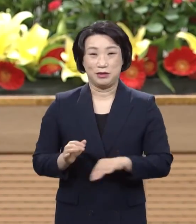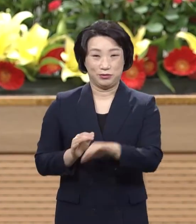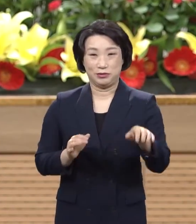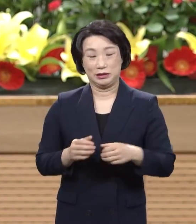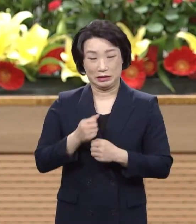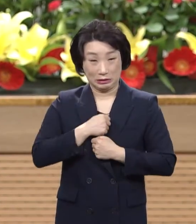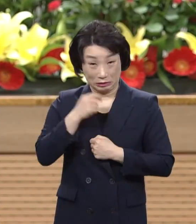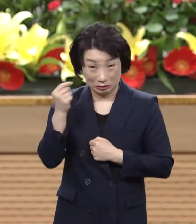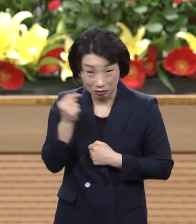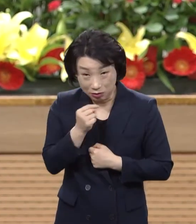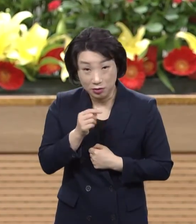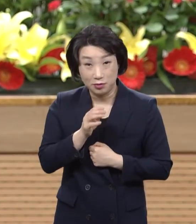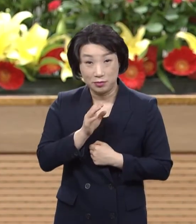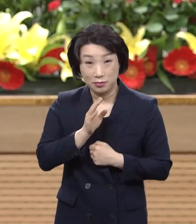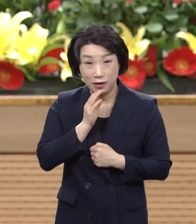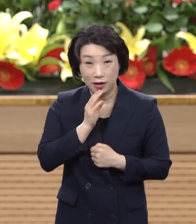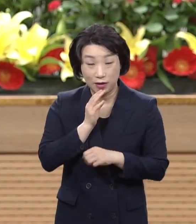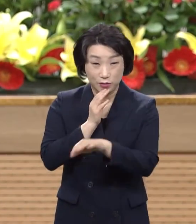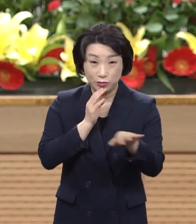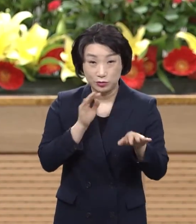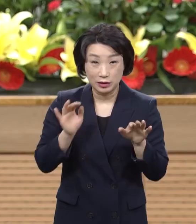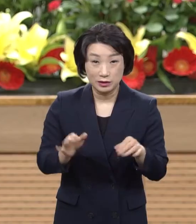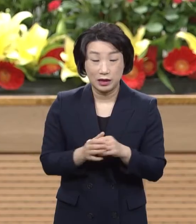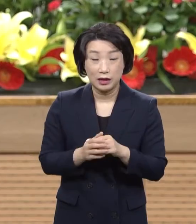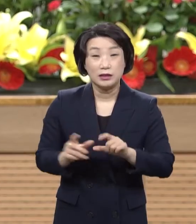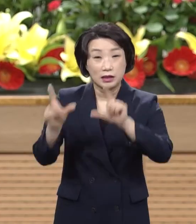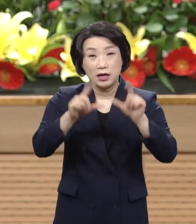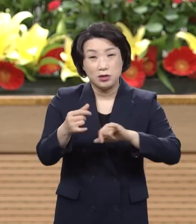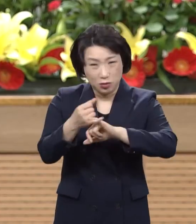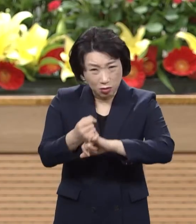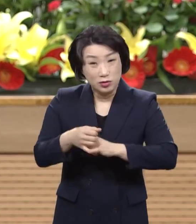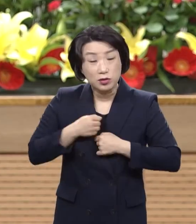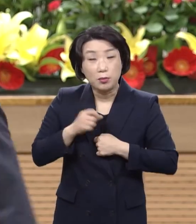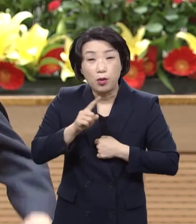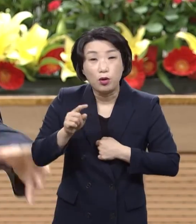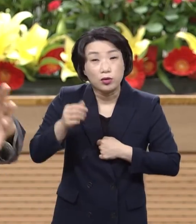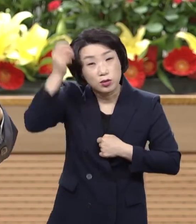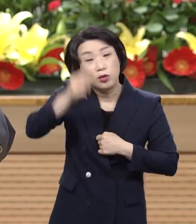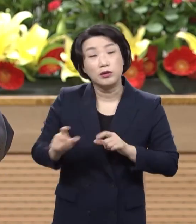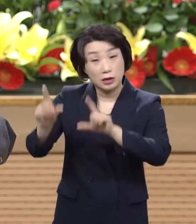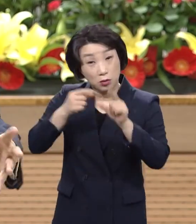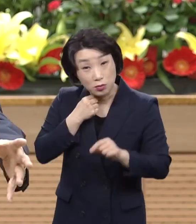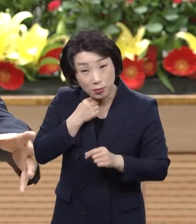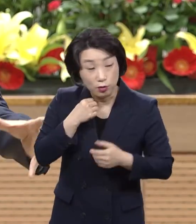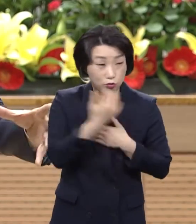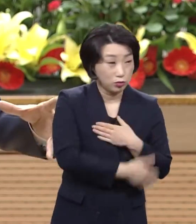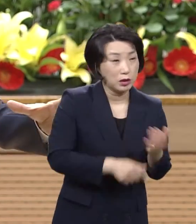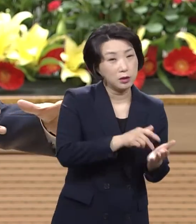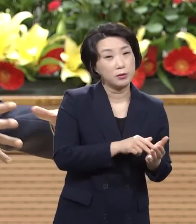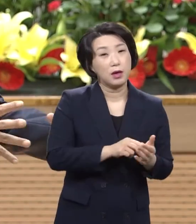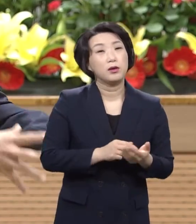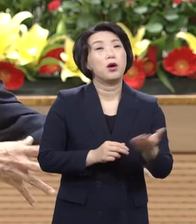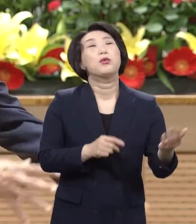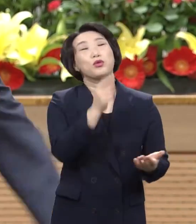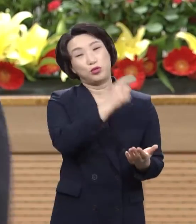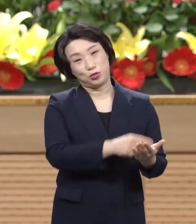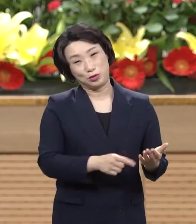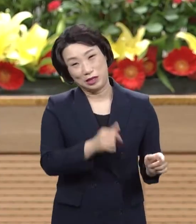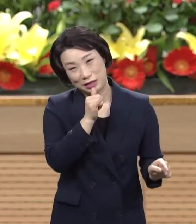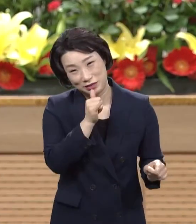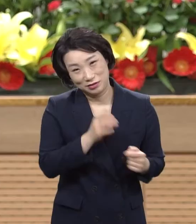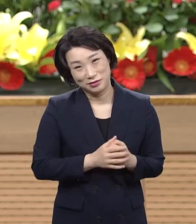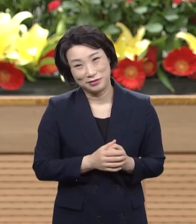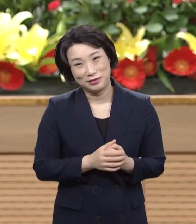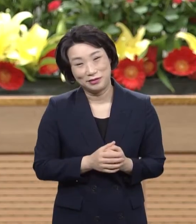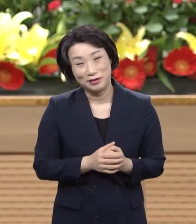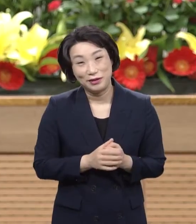철저하게 우리가 반드시 살아야 될 것이, 영적으로 살려면 육신에게는 이런 손해가 오는데,